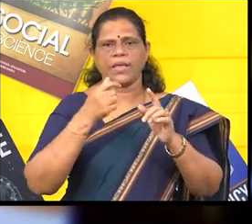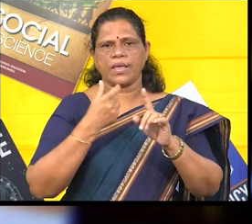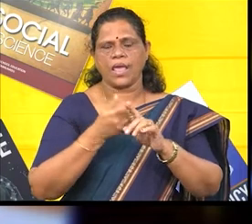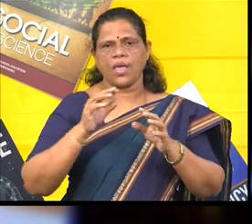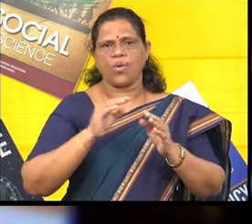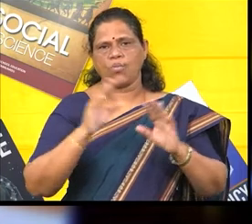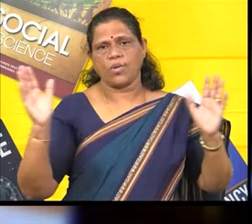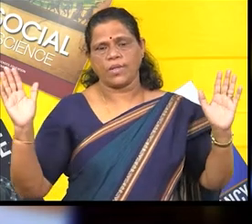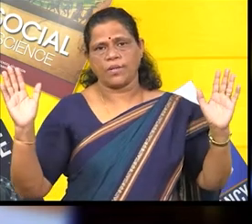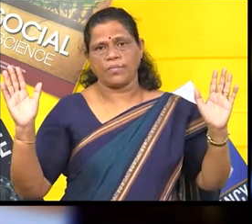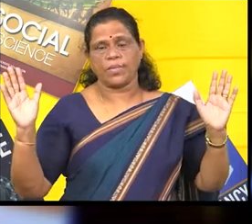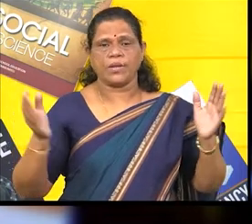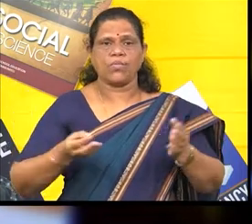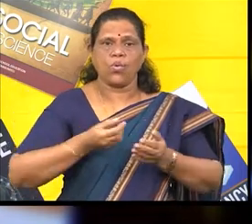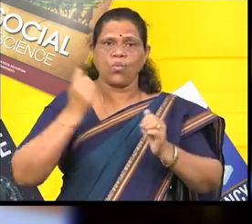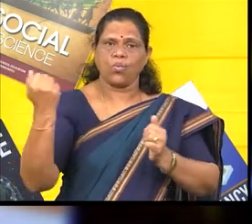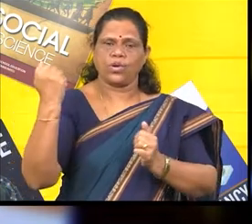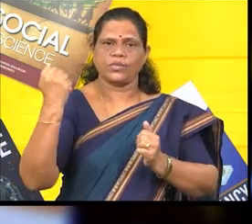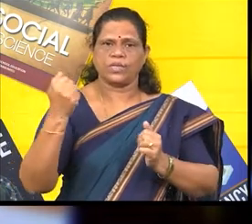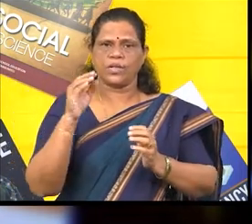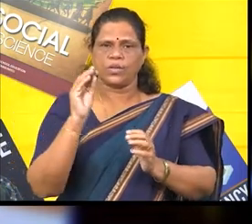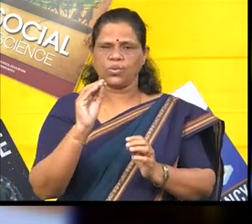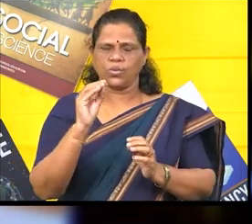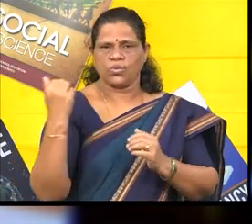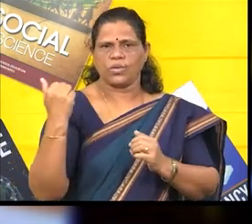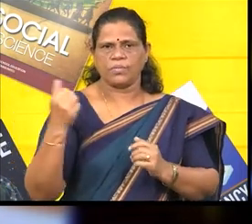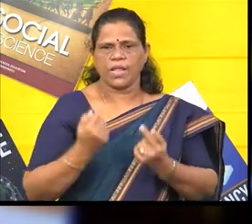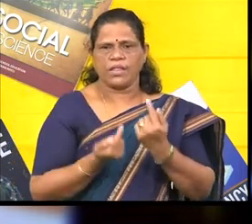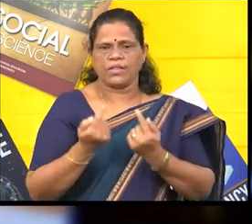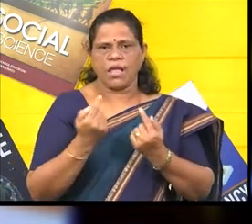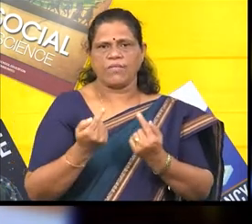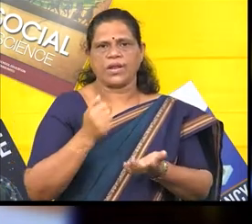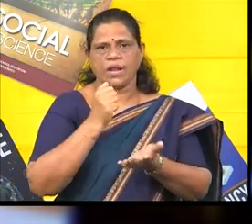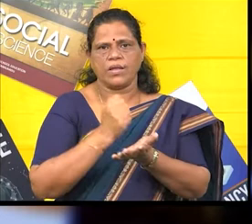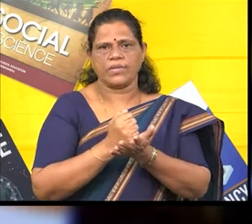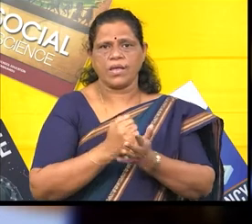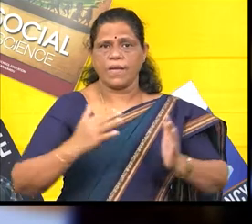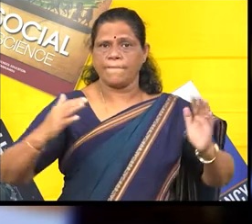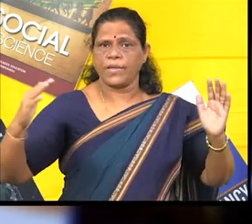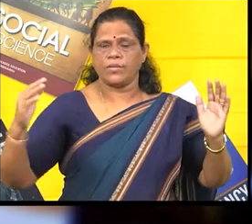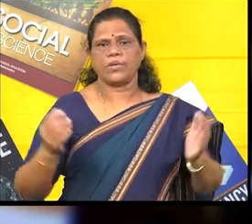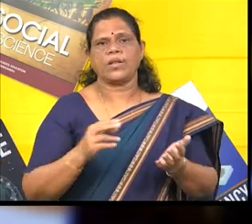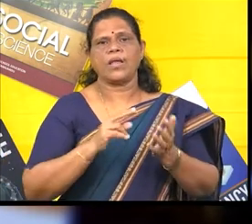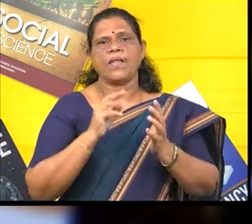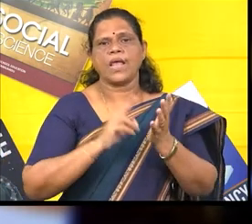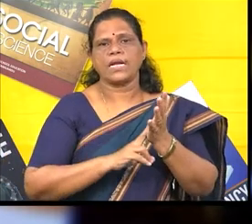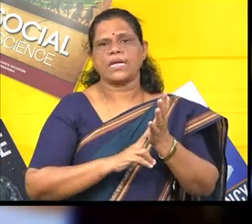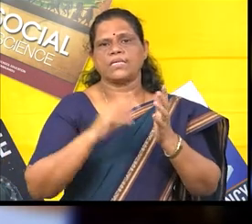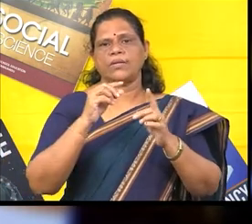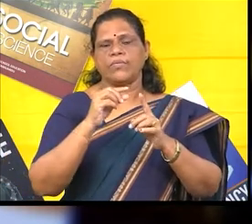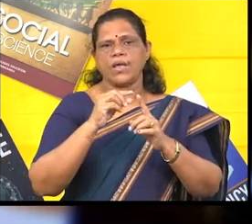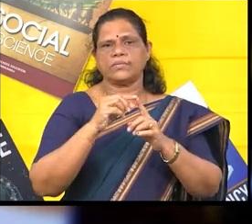உரங்கள். இதில் பெரும ஊட்டச்சத்துக்கள், நுண் ஊட்டச்சத்துக்கள் தாவரங்களுக்கு தேவைப்படுகிறது. இந்த பெரும ஊட்டச்சத்துக்கள் என்பது நைட்ரஜன்,